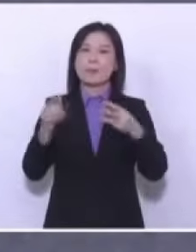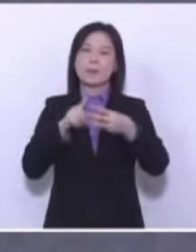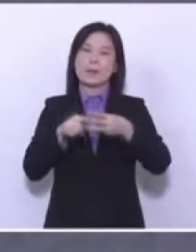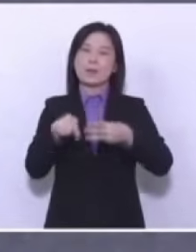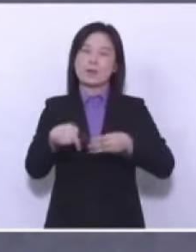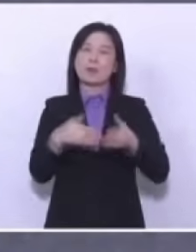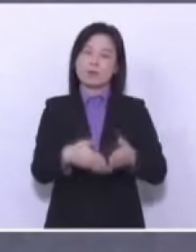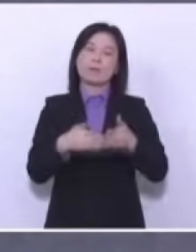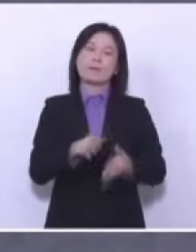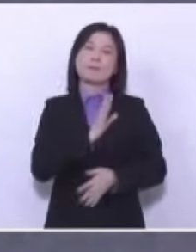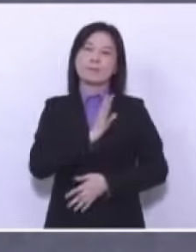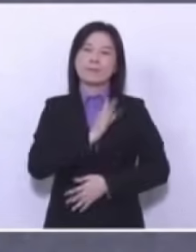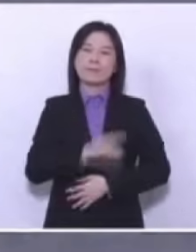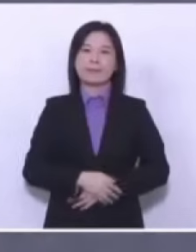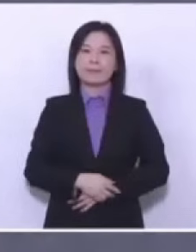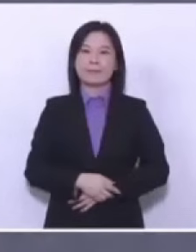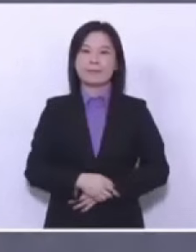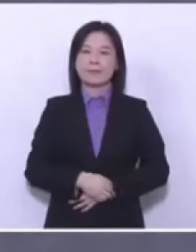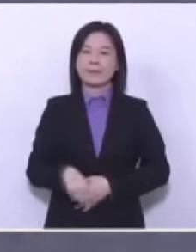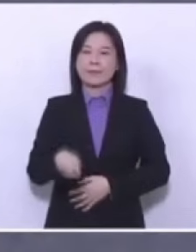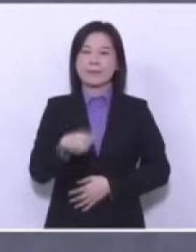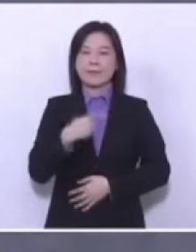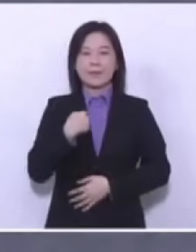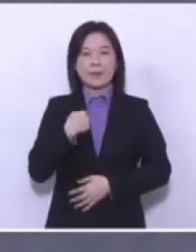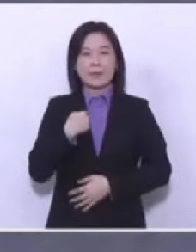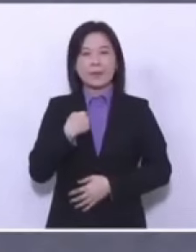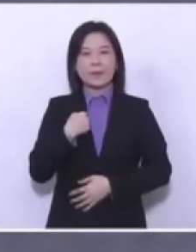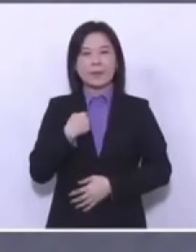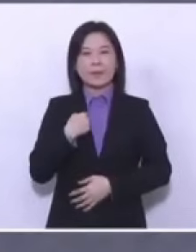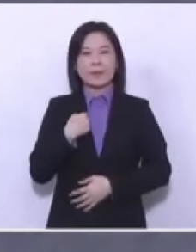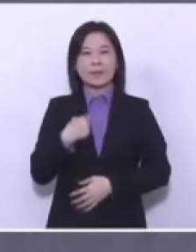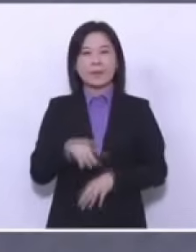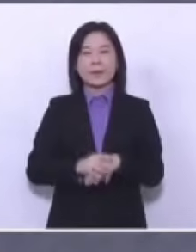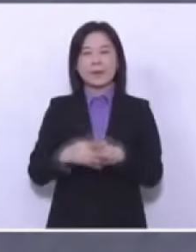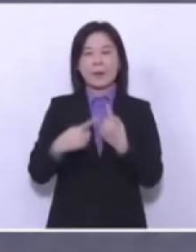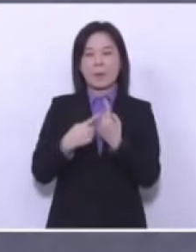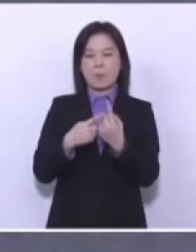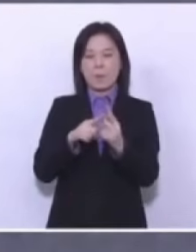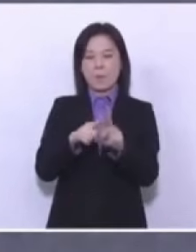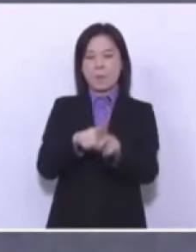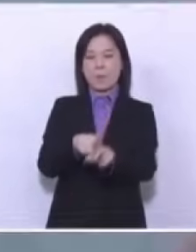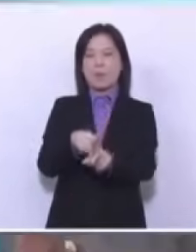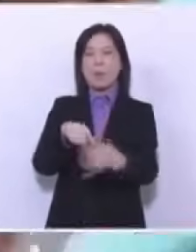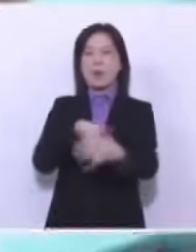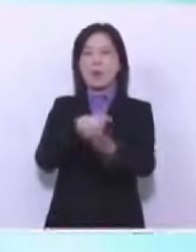值，我不会违背民意，我也不会背弃你们。